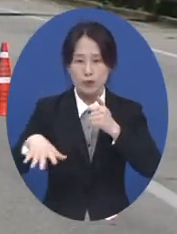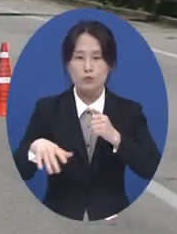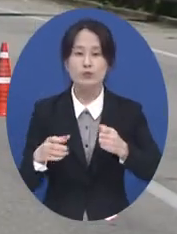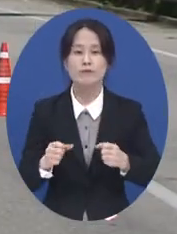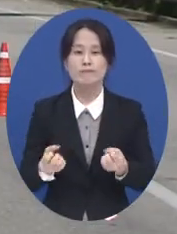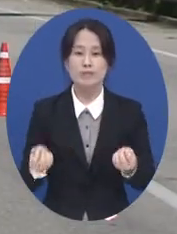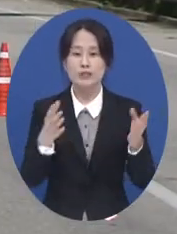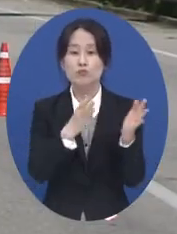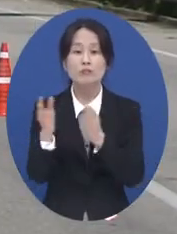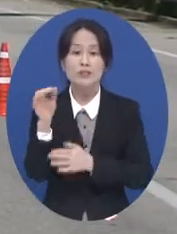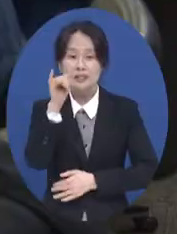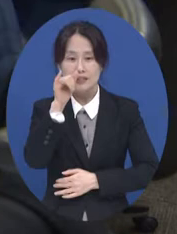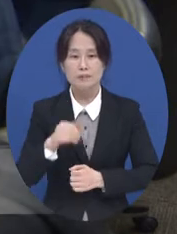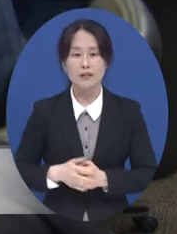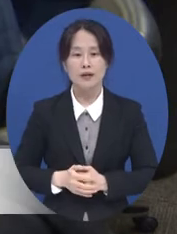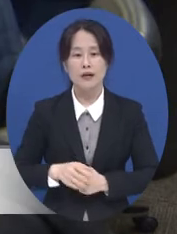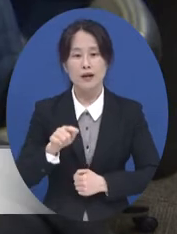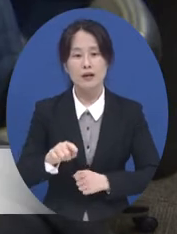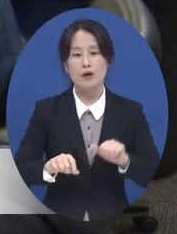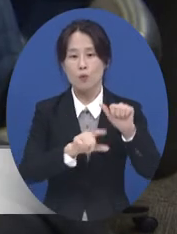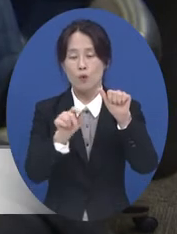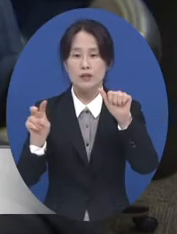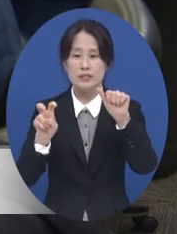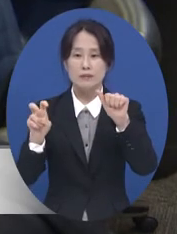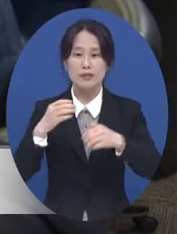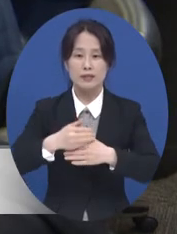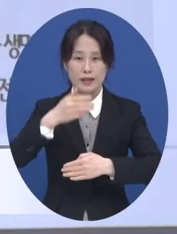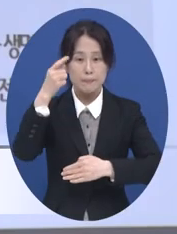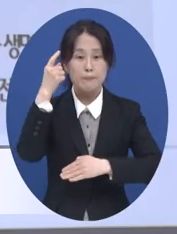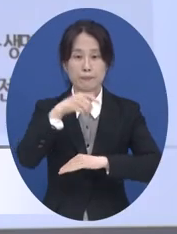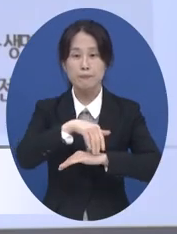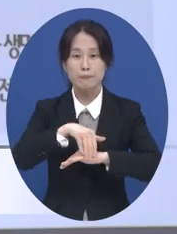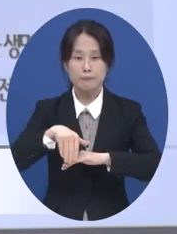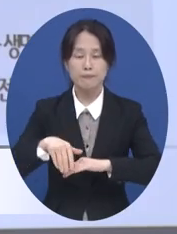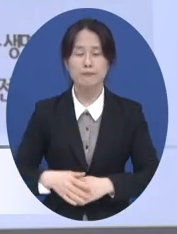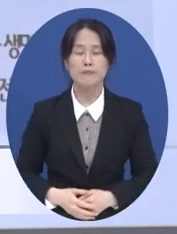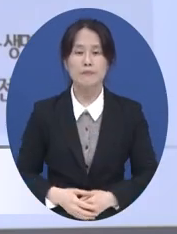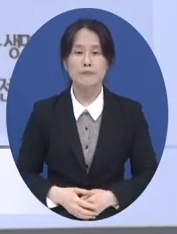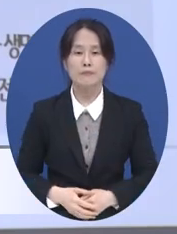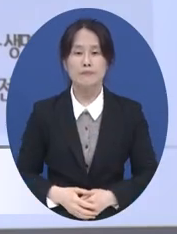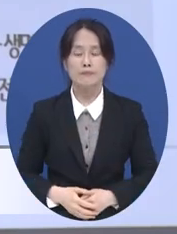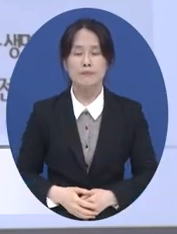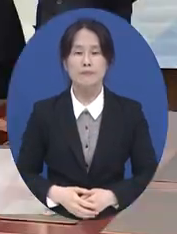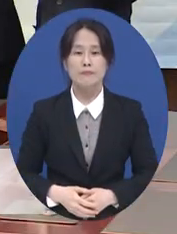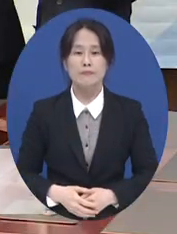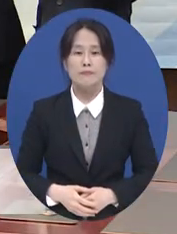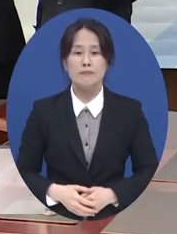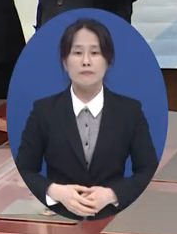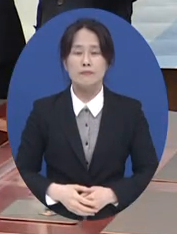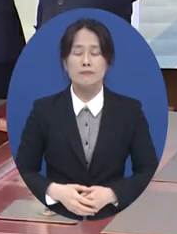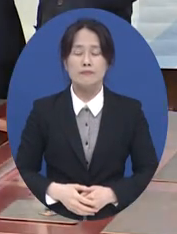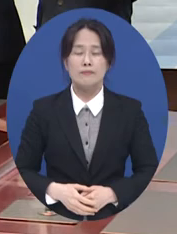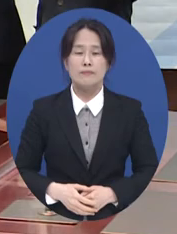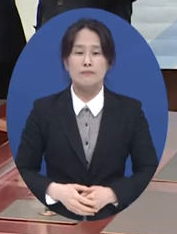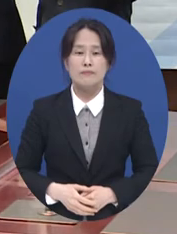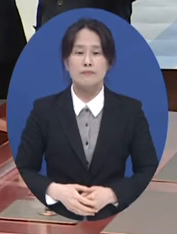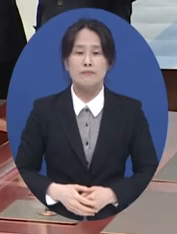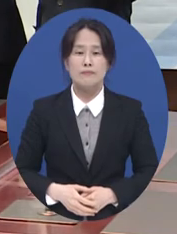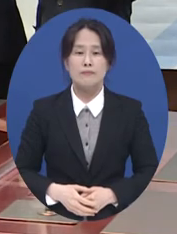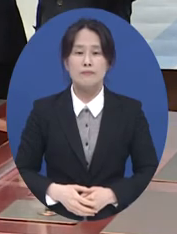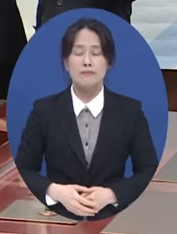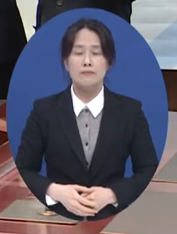행사도 준비돼 있습니다 4 제 dmg 는 오는 5월 20일 개막할 예정입니다 벽이 줄 tv 김태